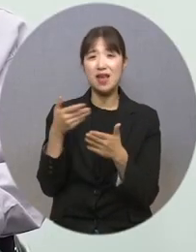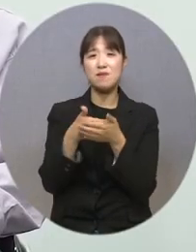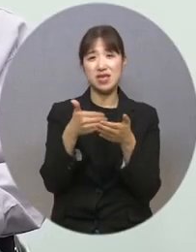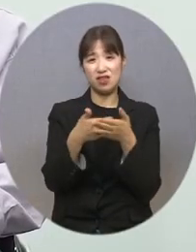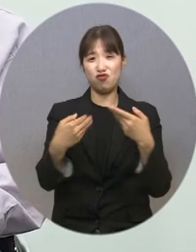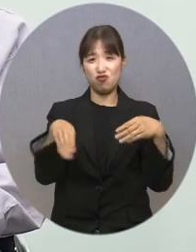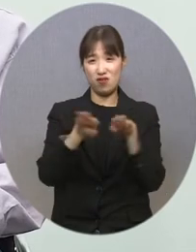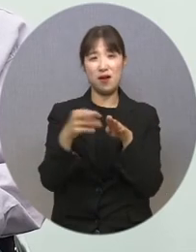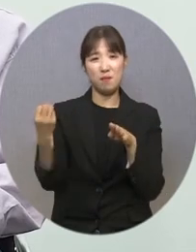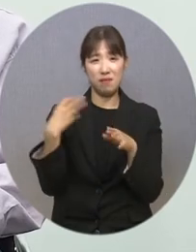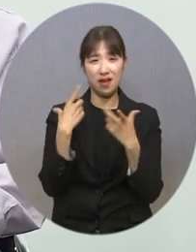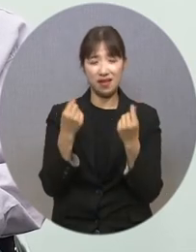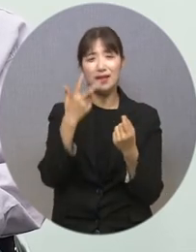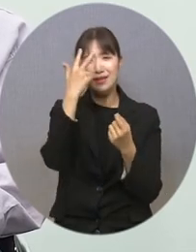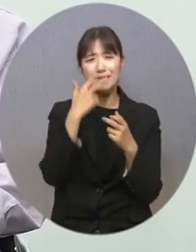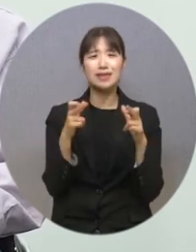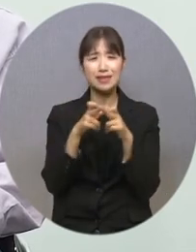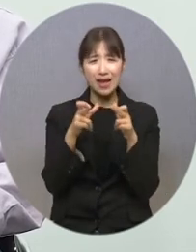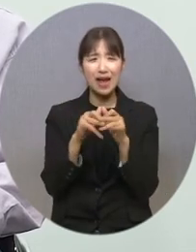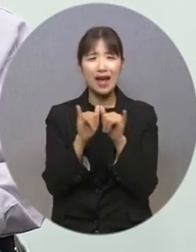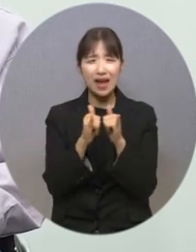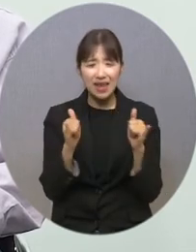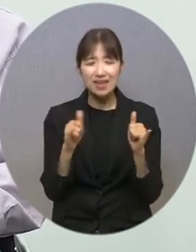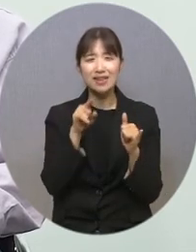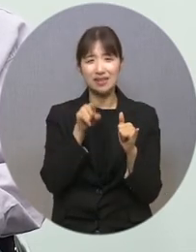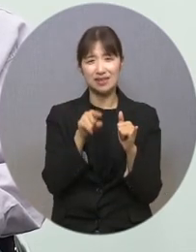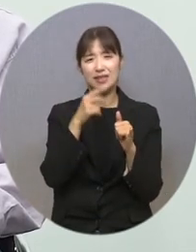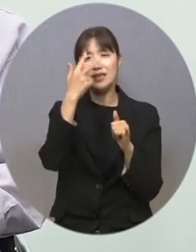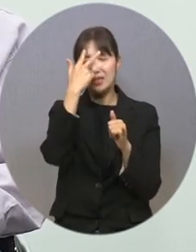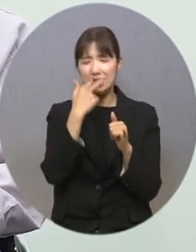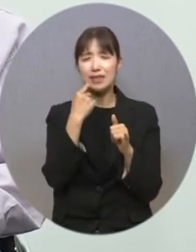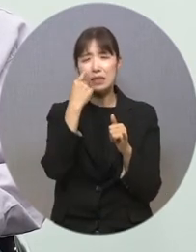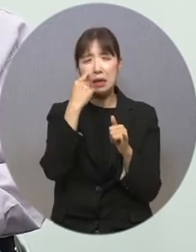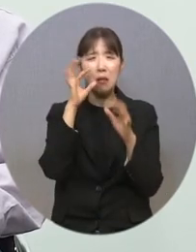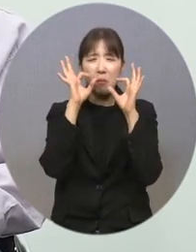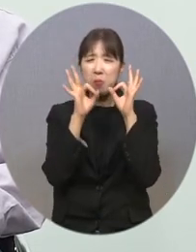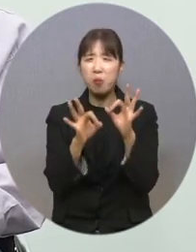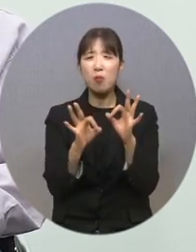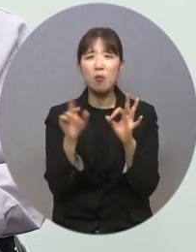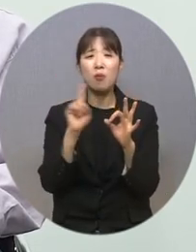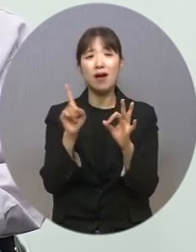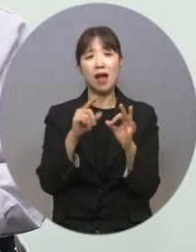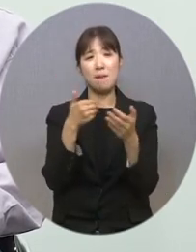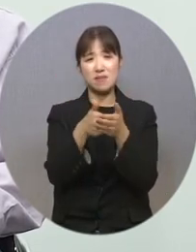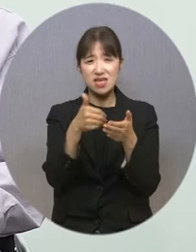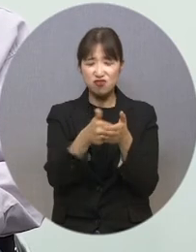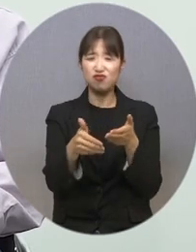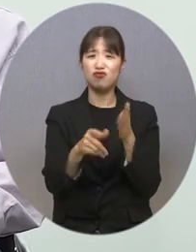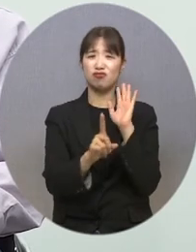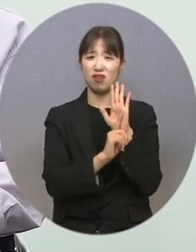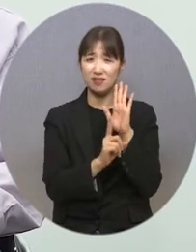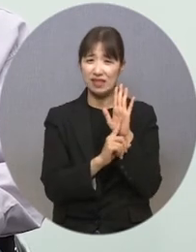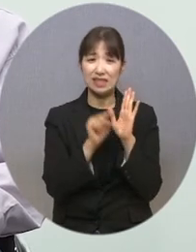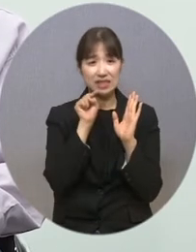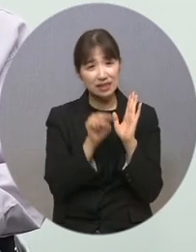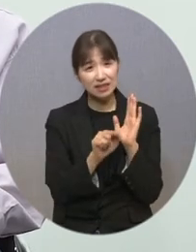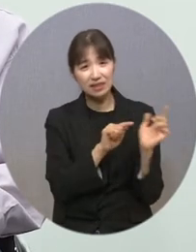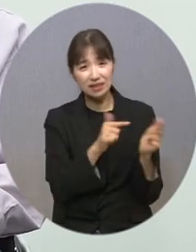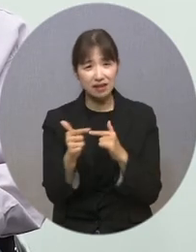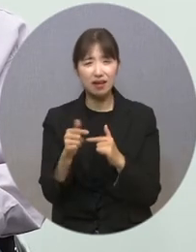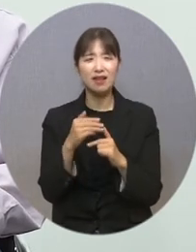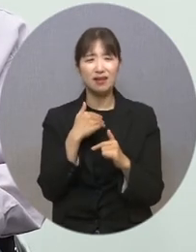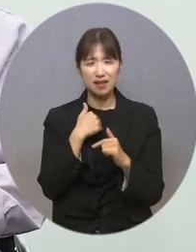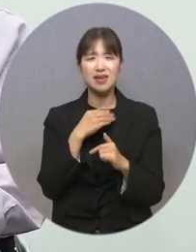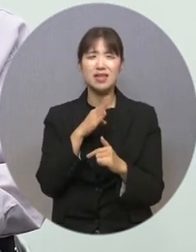해주셨는데 시각장애 생애 인들에게 시각적으로 보여 질 수 밖에 없는 미술전시 나 이런 것들을 첫